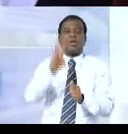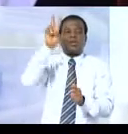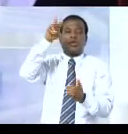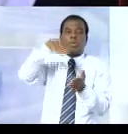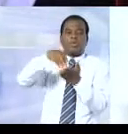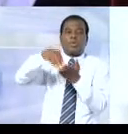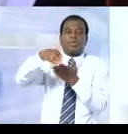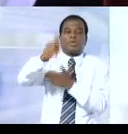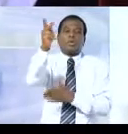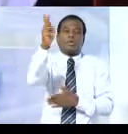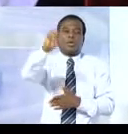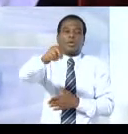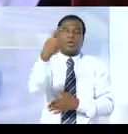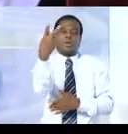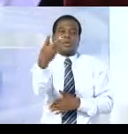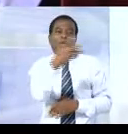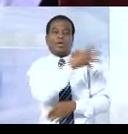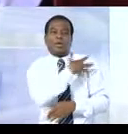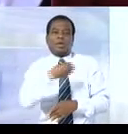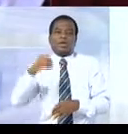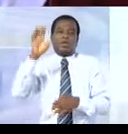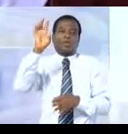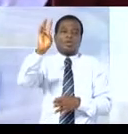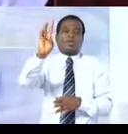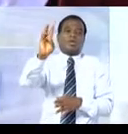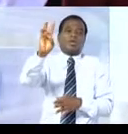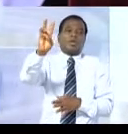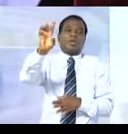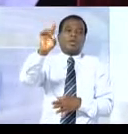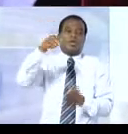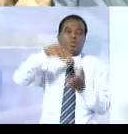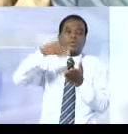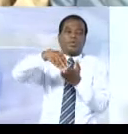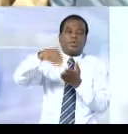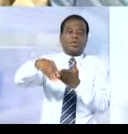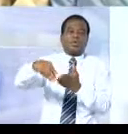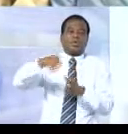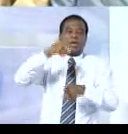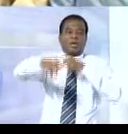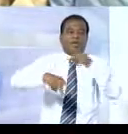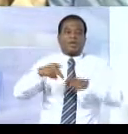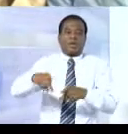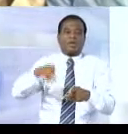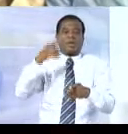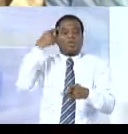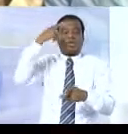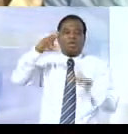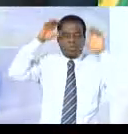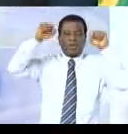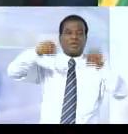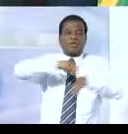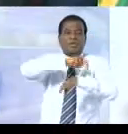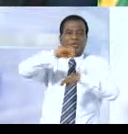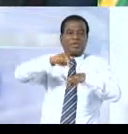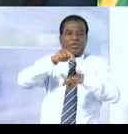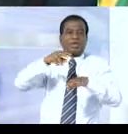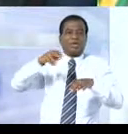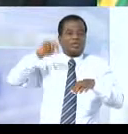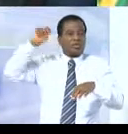kilomètres carrés et 68 millions d'habitants, constitue, selon le président du Niger, Issoufou Mahamadou,